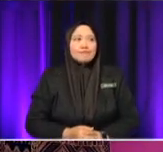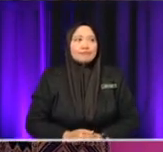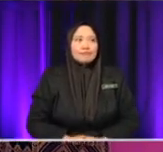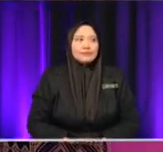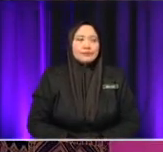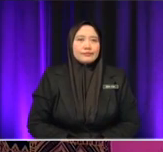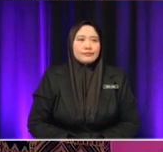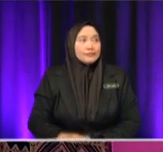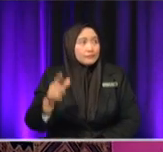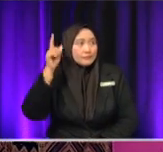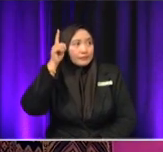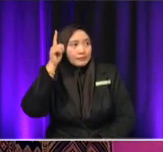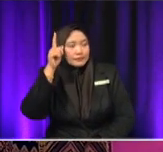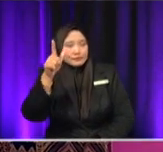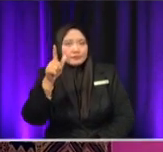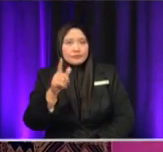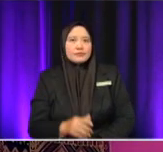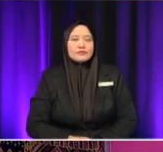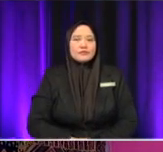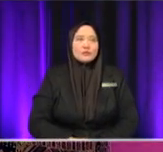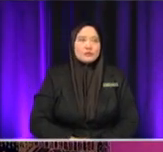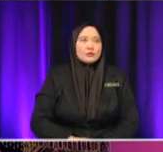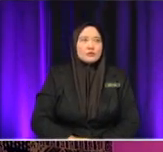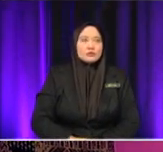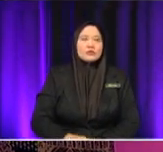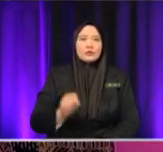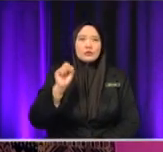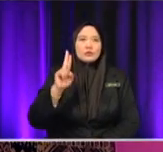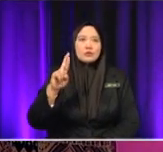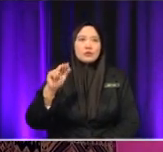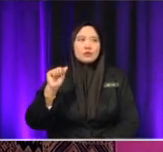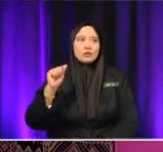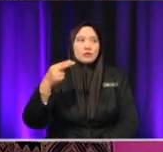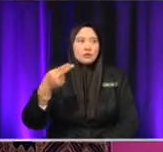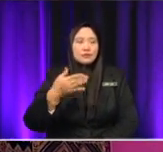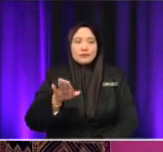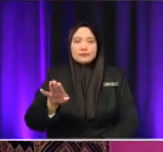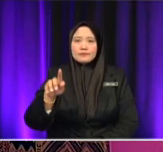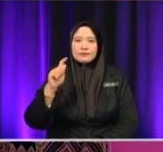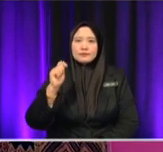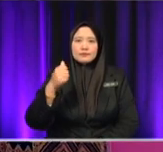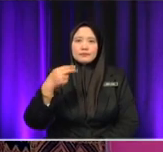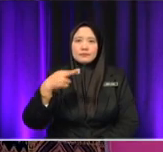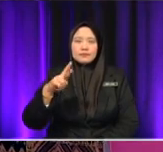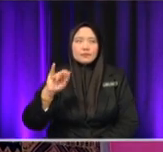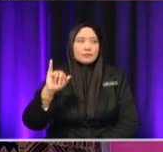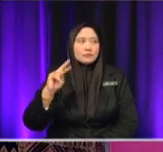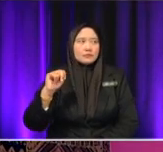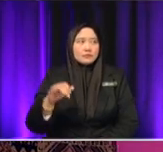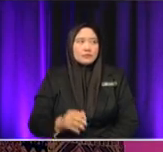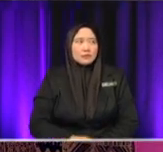kita lihat juga bertepatan dengan surah at-tahrim ayat 6 di mana di sini ya firman Allah Subhanahu Wa